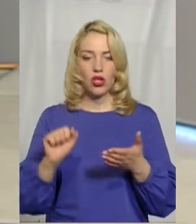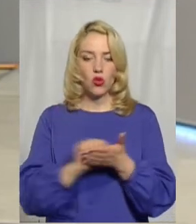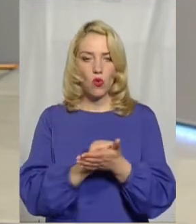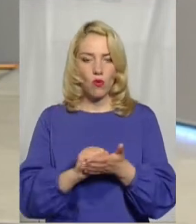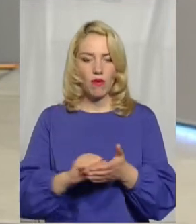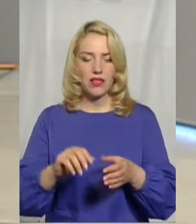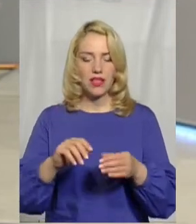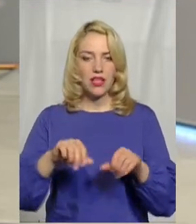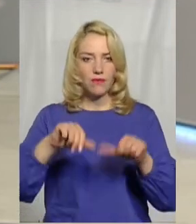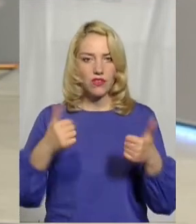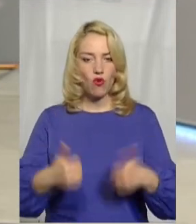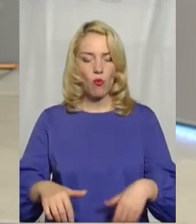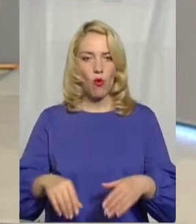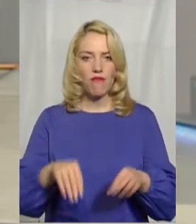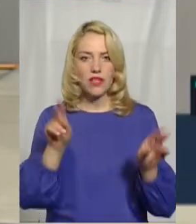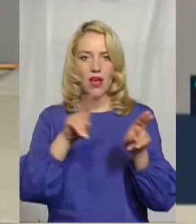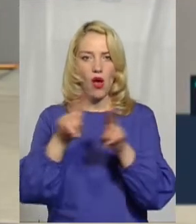сформовані, описані